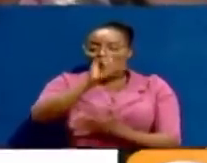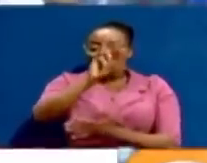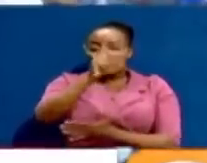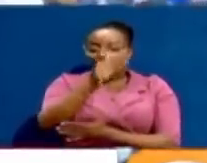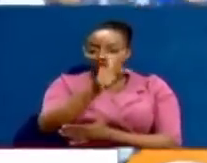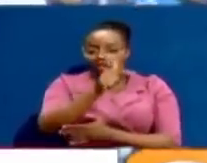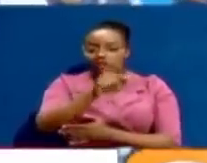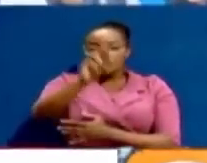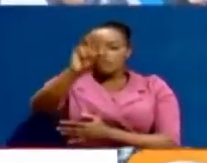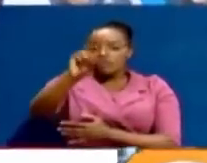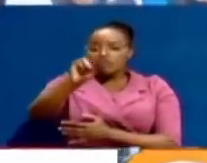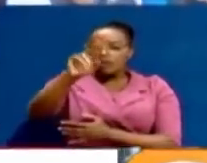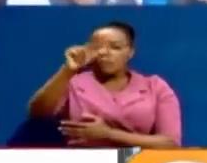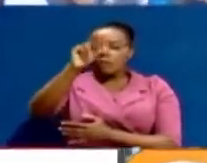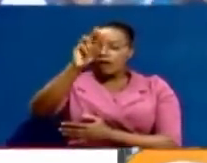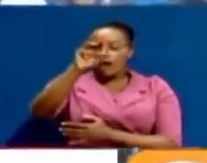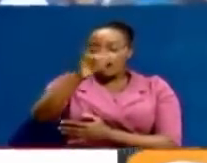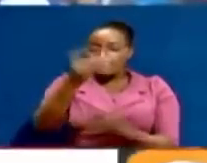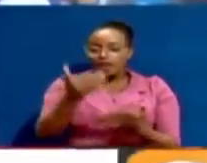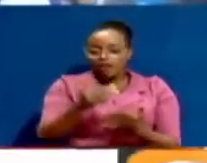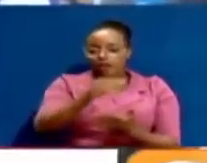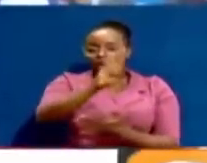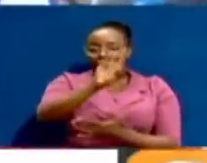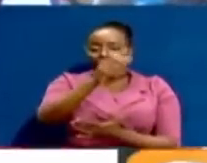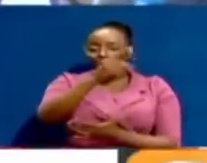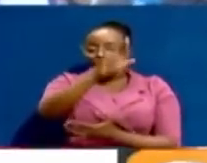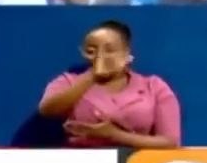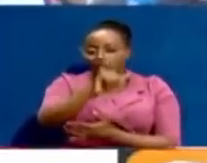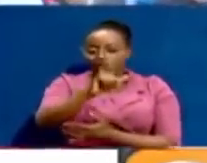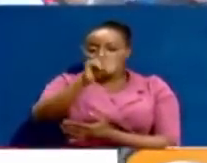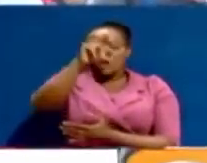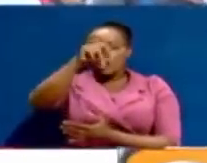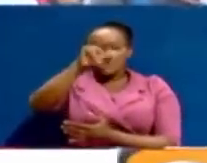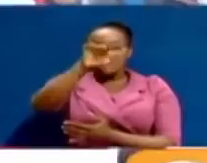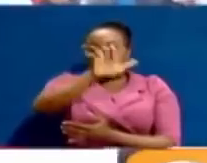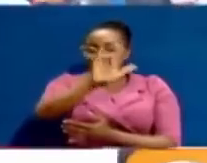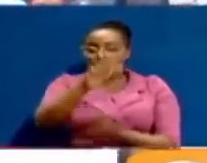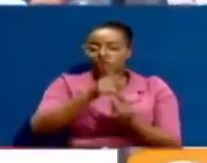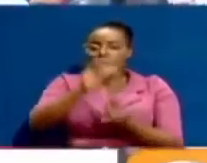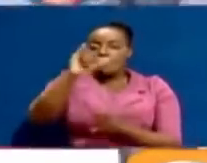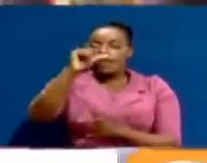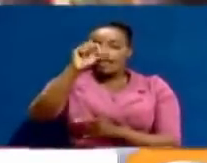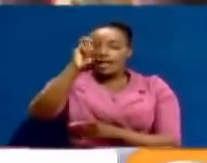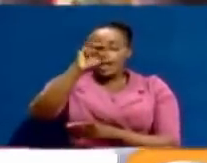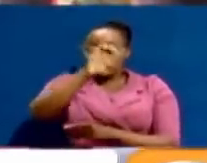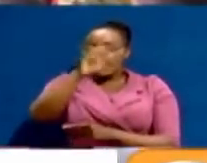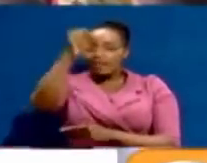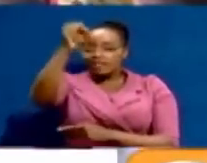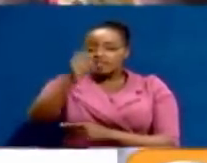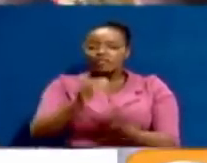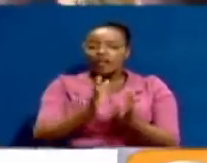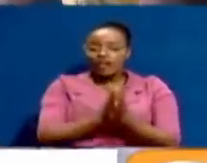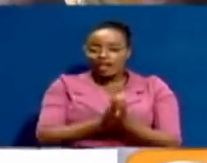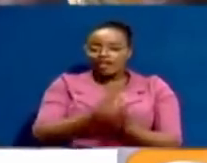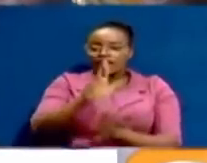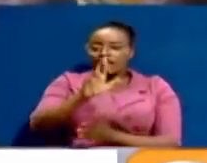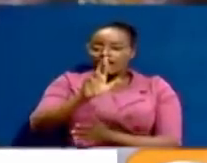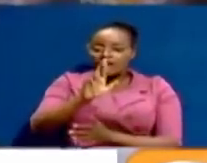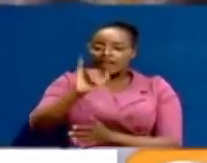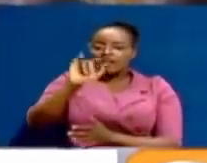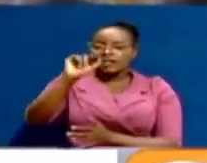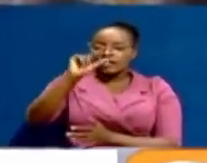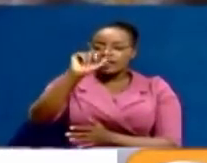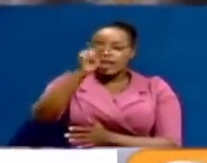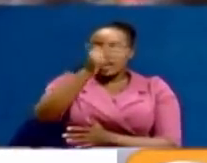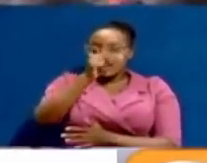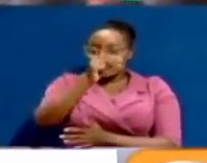Constituency, Mugambi Rindikiri of Buhuri, John Paul Murigi of Igembe South, and Rigathi Kashagwa of